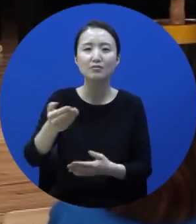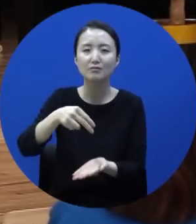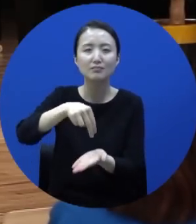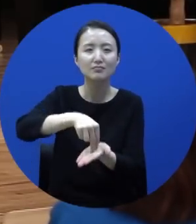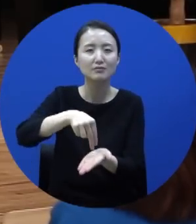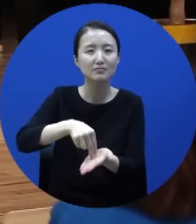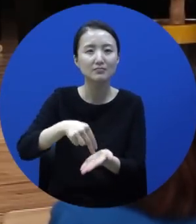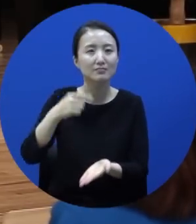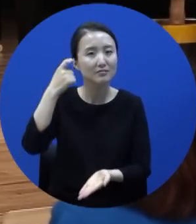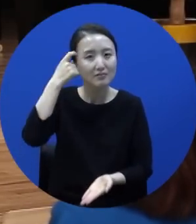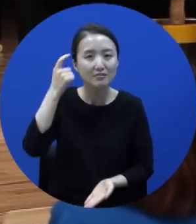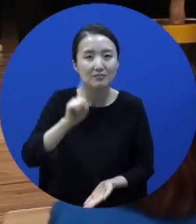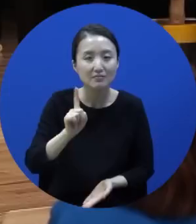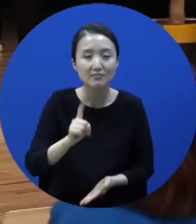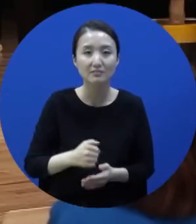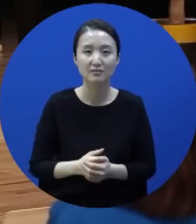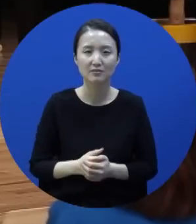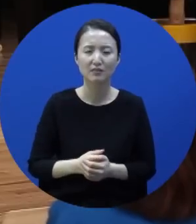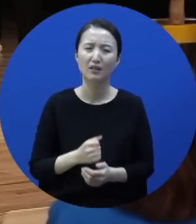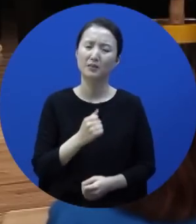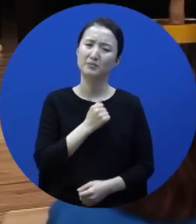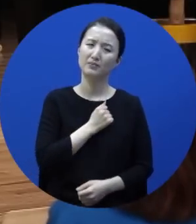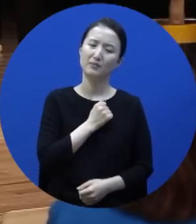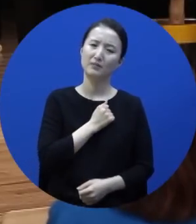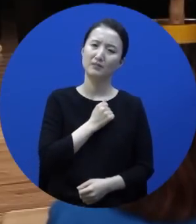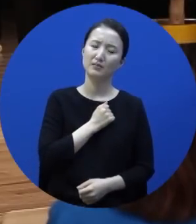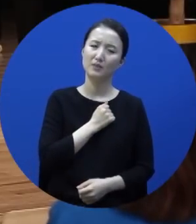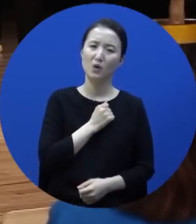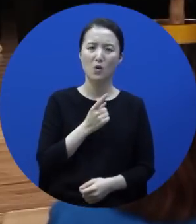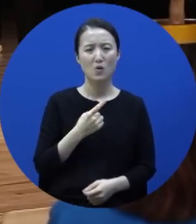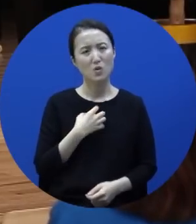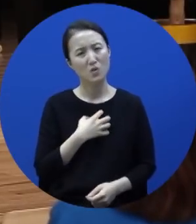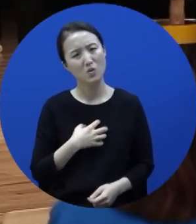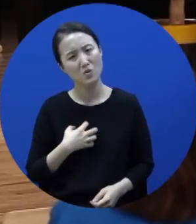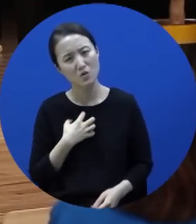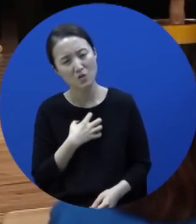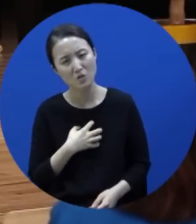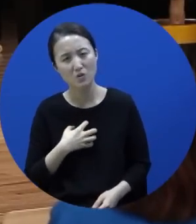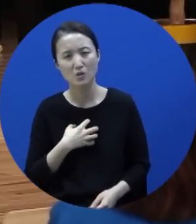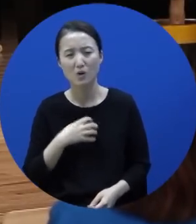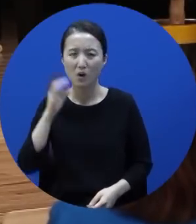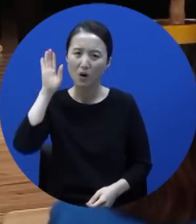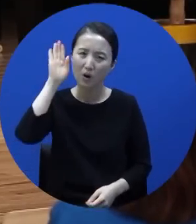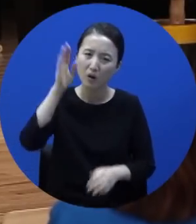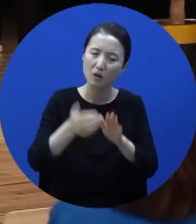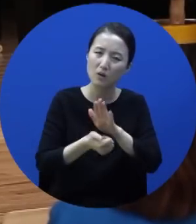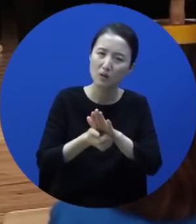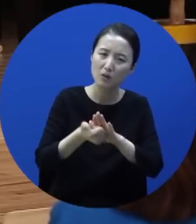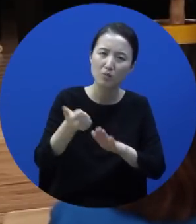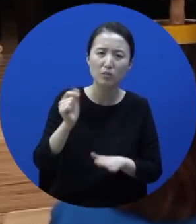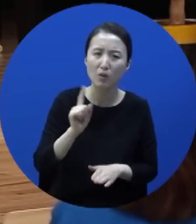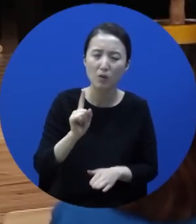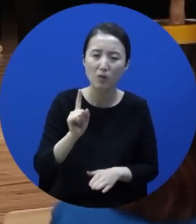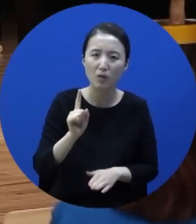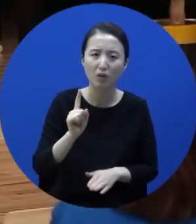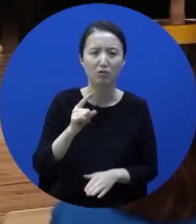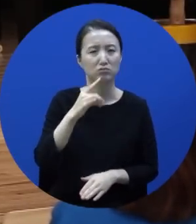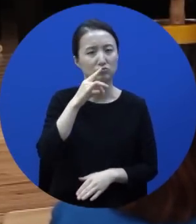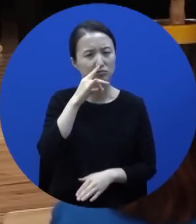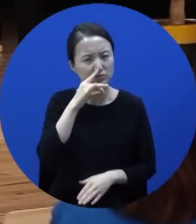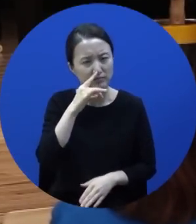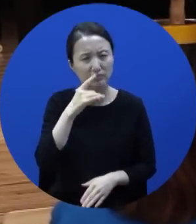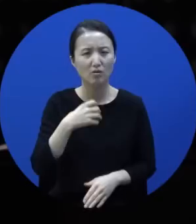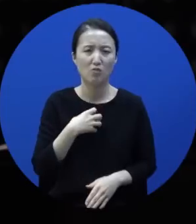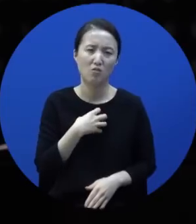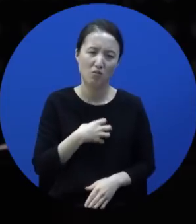답답하고 걱정되고 이 자녀가 나중에 커서 뭐가 되려고 그러나 이런 생각들 많이 하셨을 텐데 지금